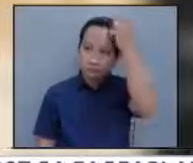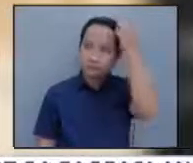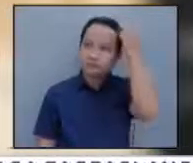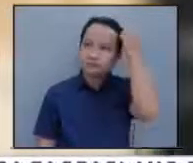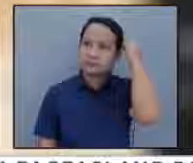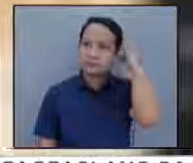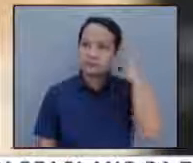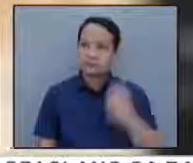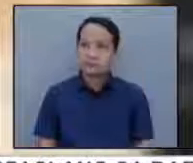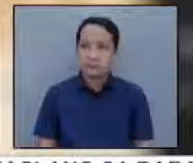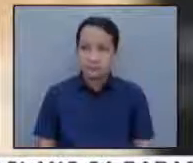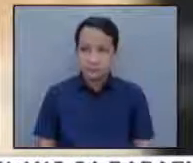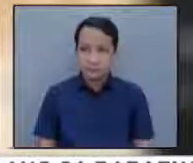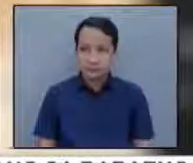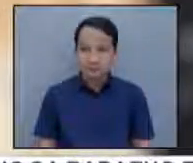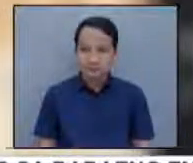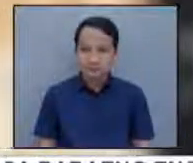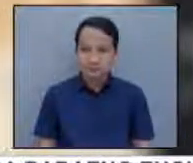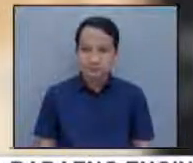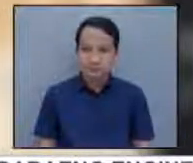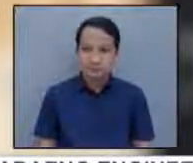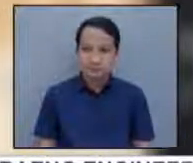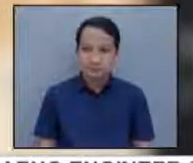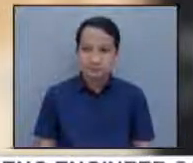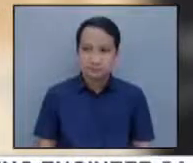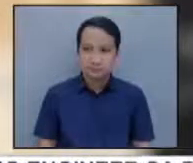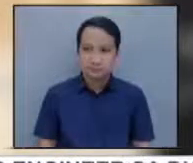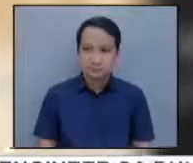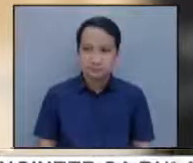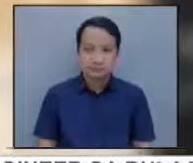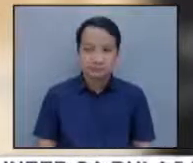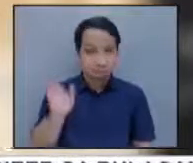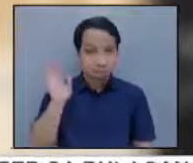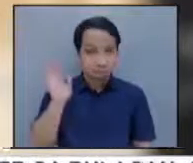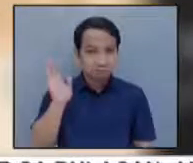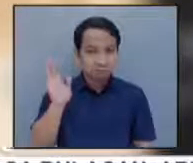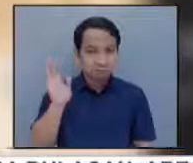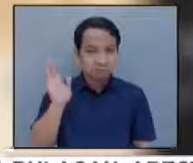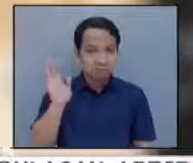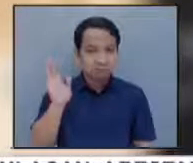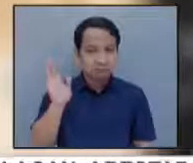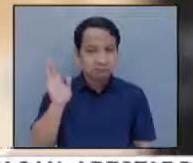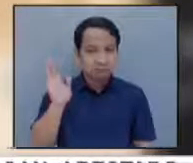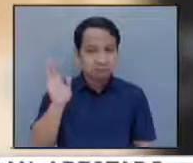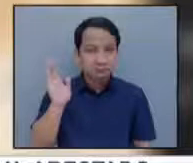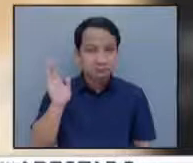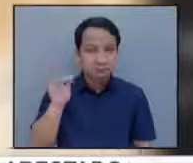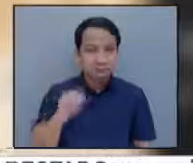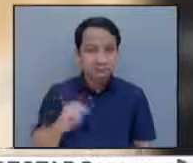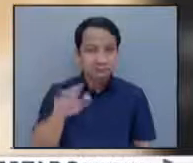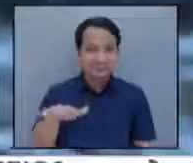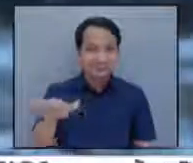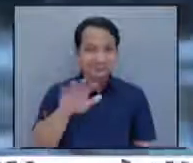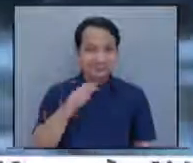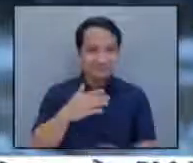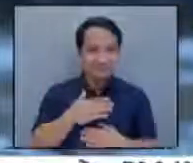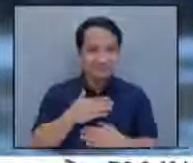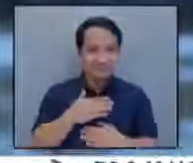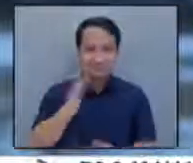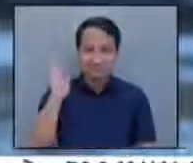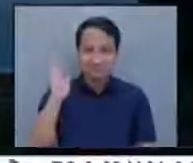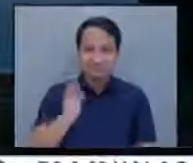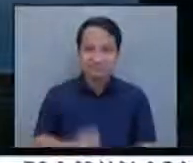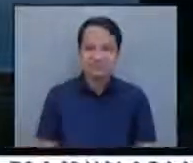sa Baras, See You George, Si Odi, at Round Trip to Happiness. Ang